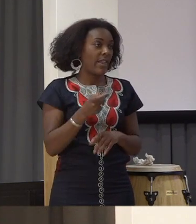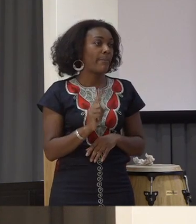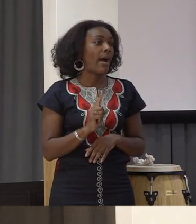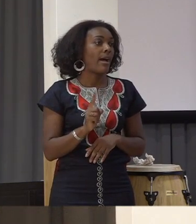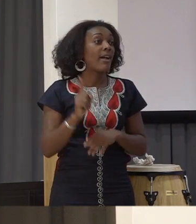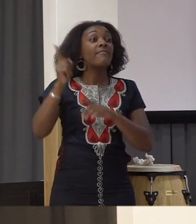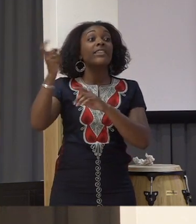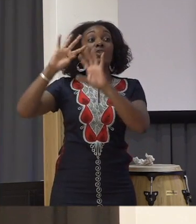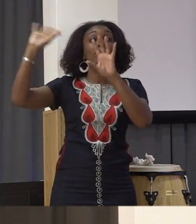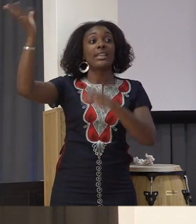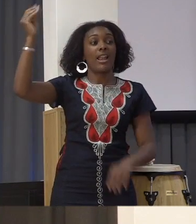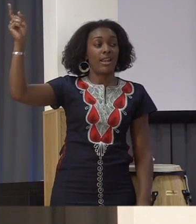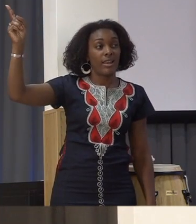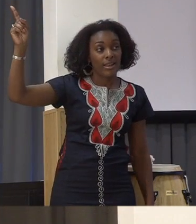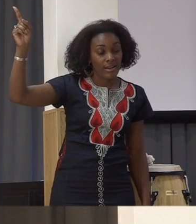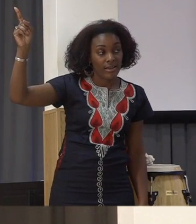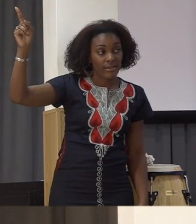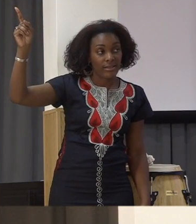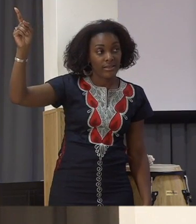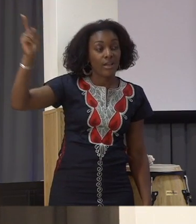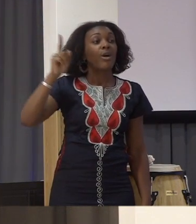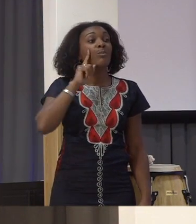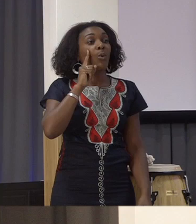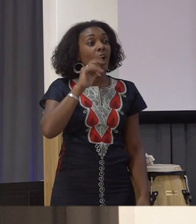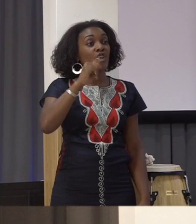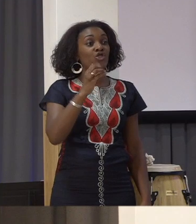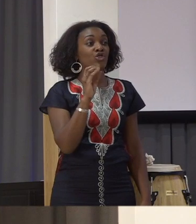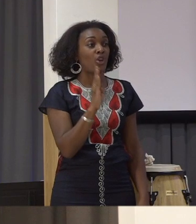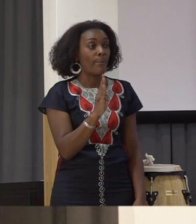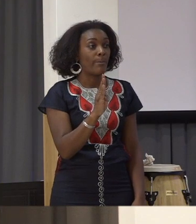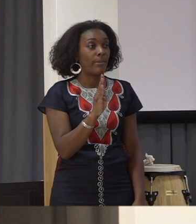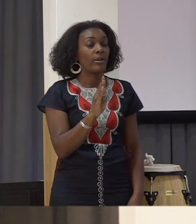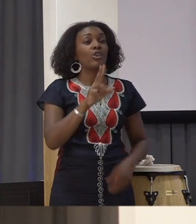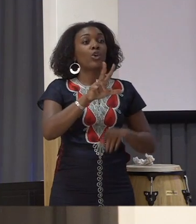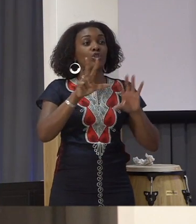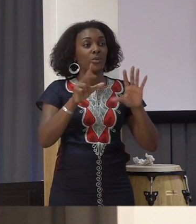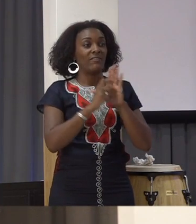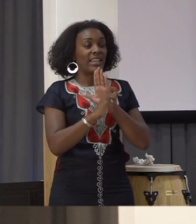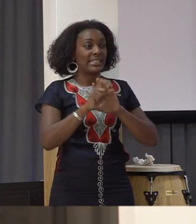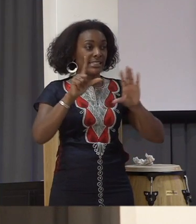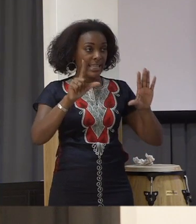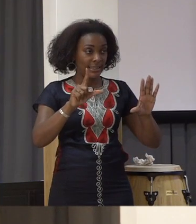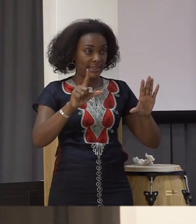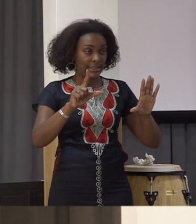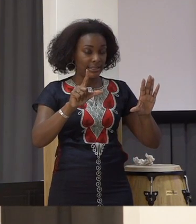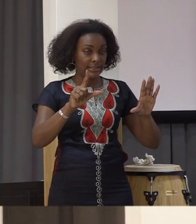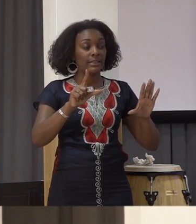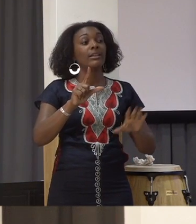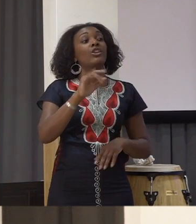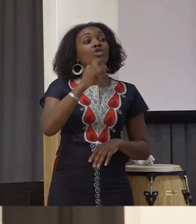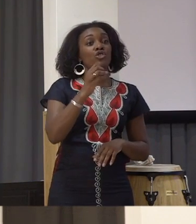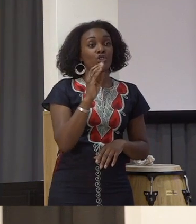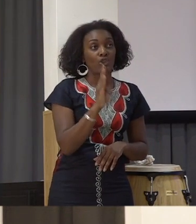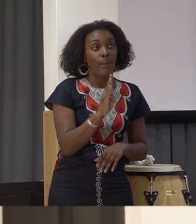Elle est céleste. Parce que Job, chapitre 38, verset 7, Job 38, 7 déclare ceci,